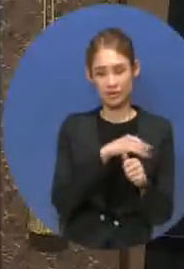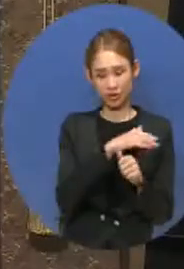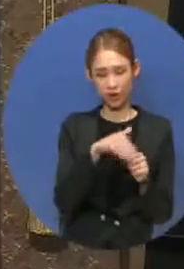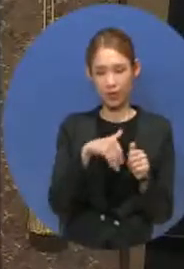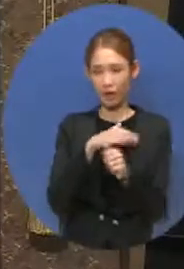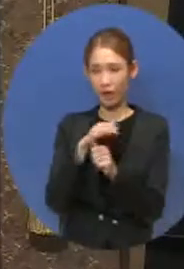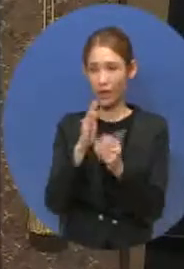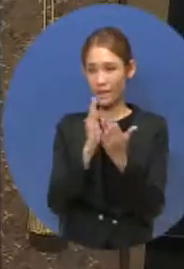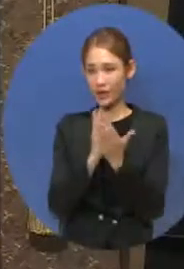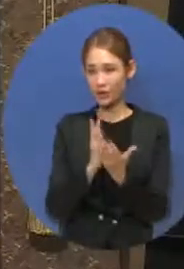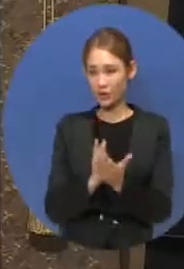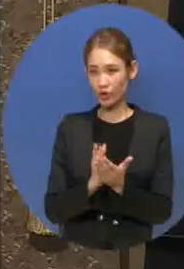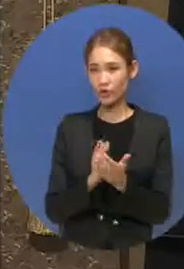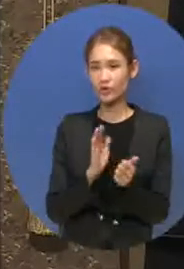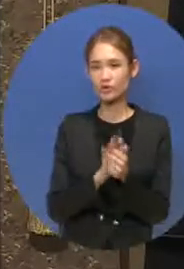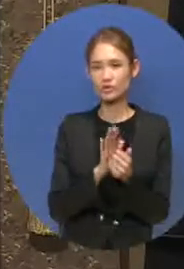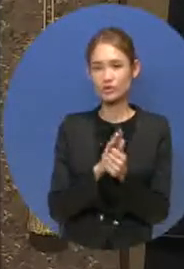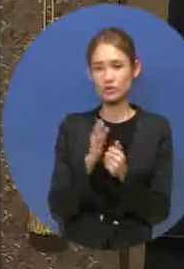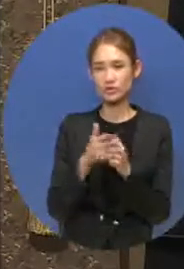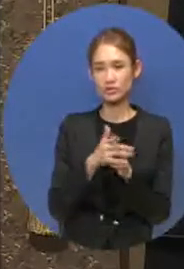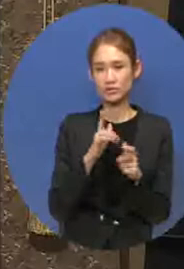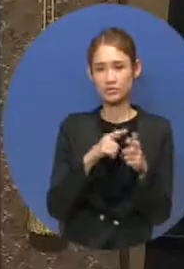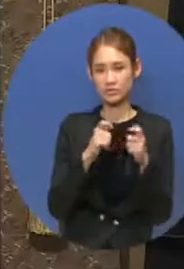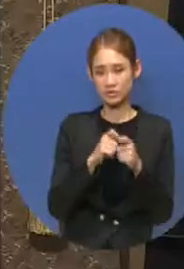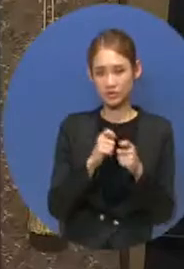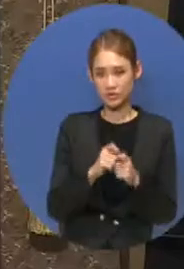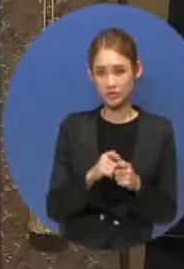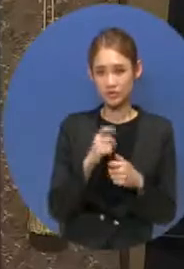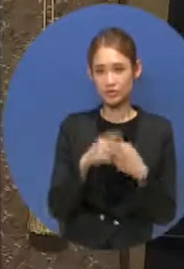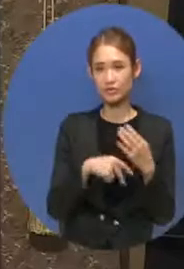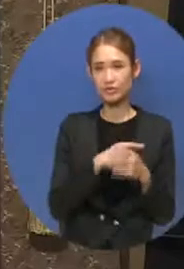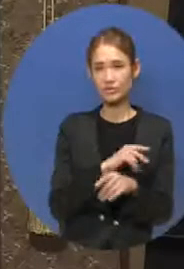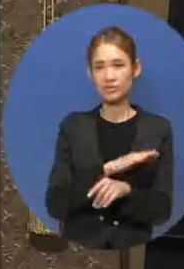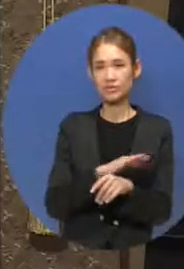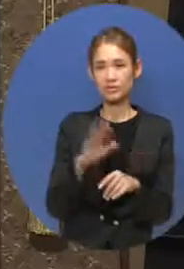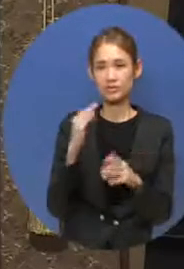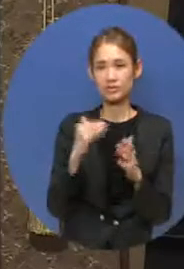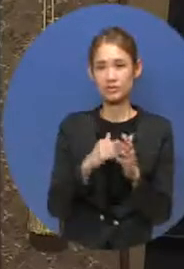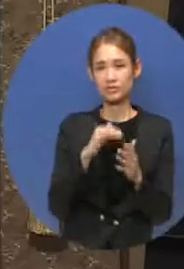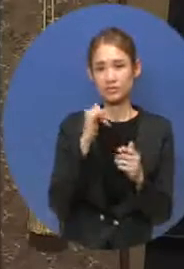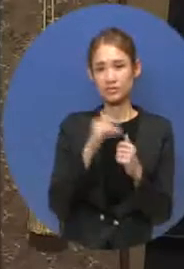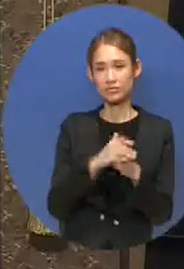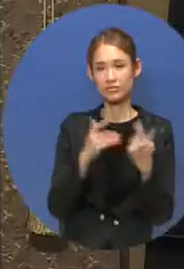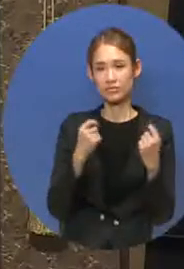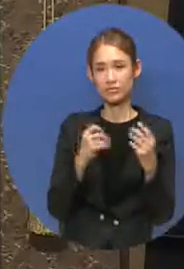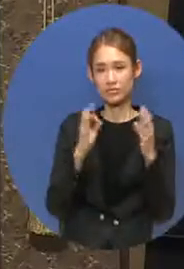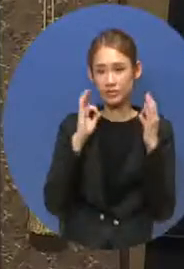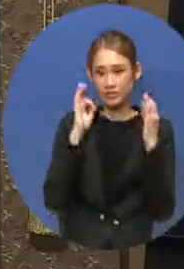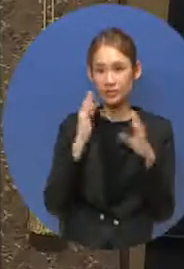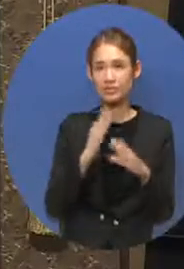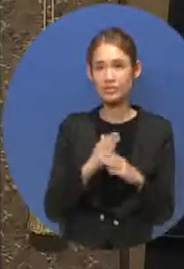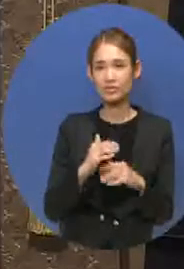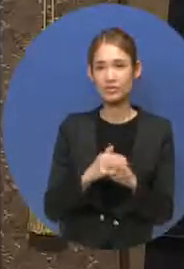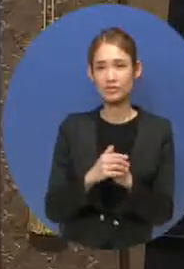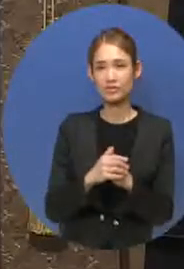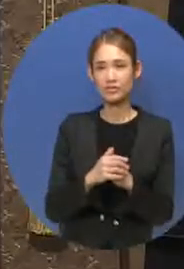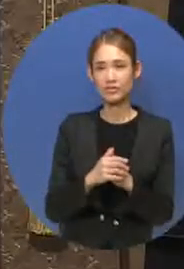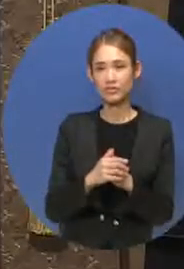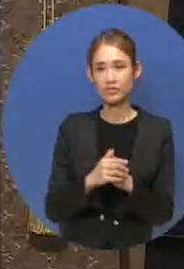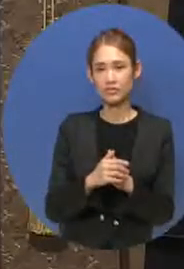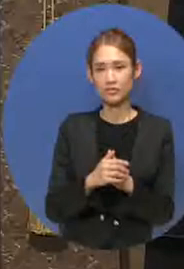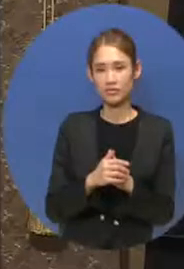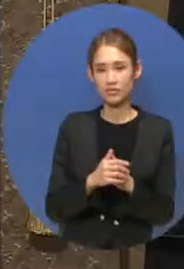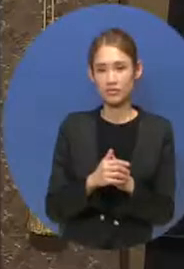어떻게 지원해야 될 것인가를 가는 거고요. 굉장히 촘촘하게 지원 프로그램이 잘 되어 있네요. 그렇게 하려고 노력하고 있습니다. 네. 전부 다가